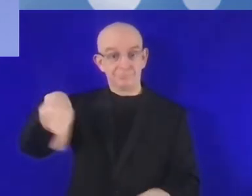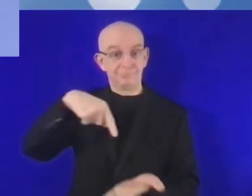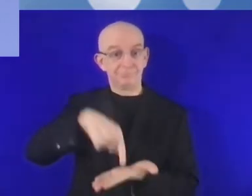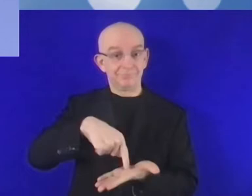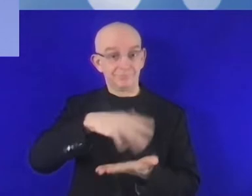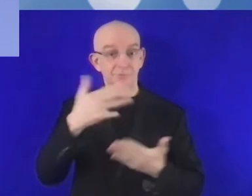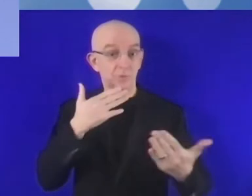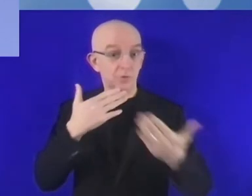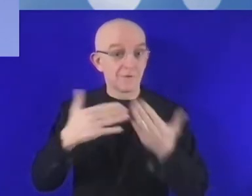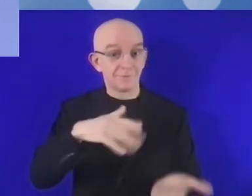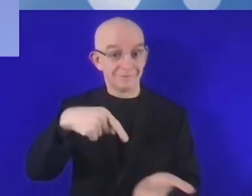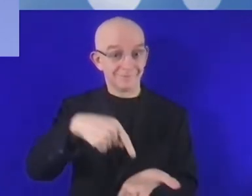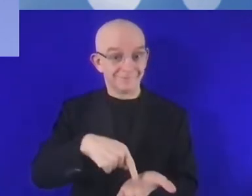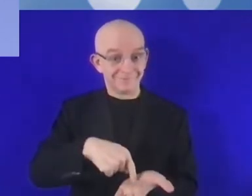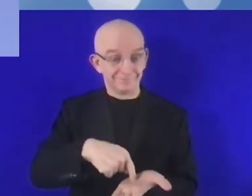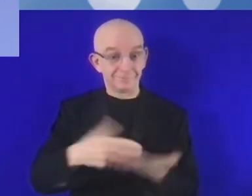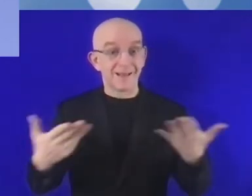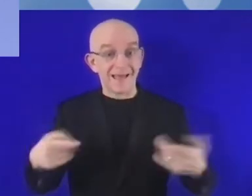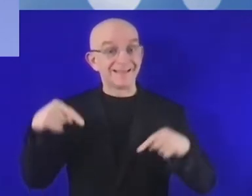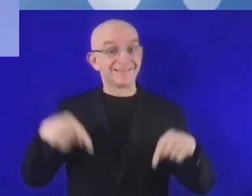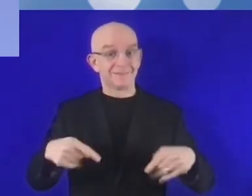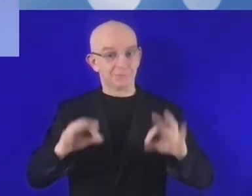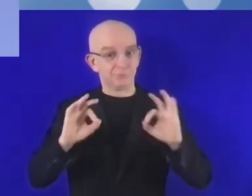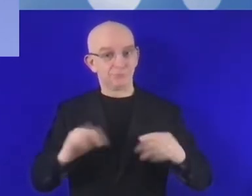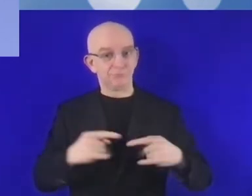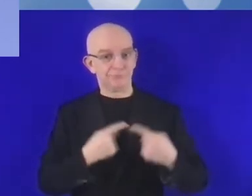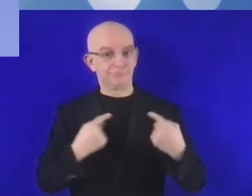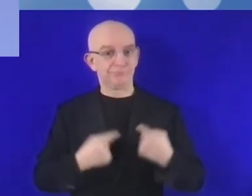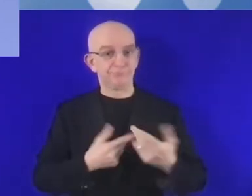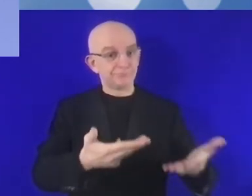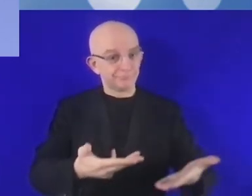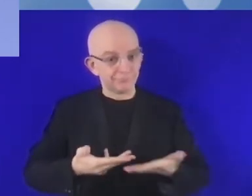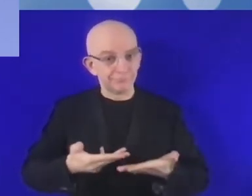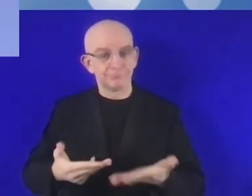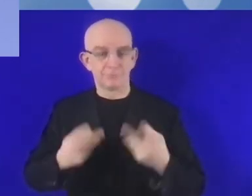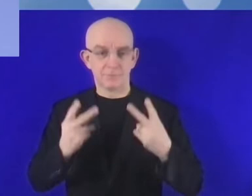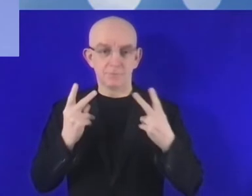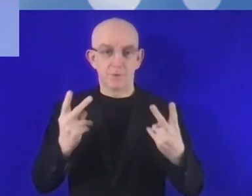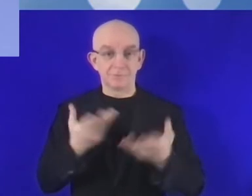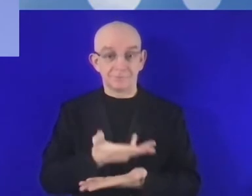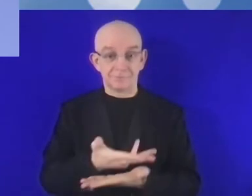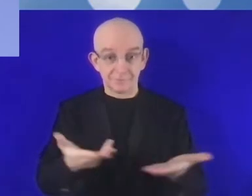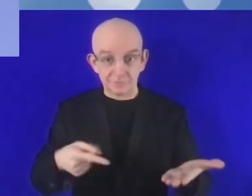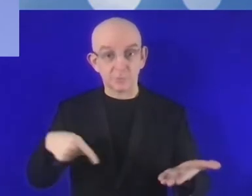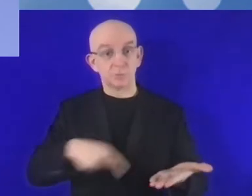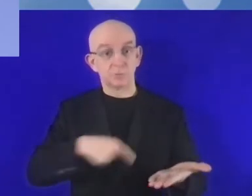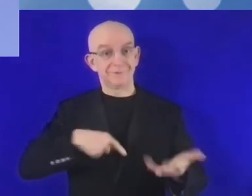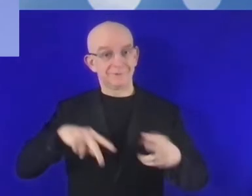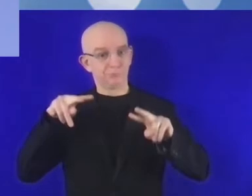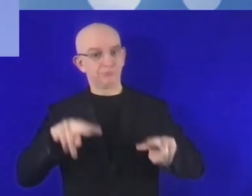كاتوفيتسا، ونحن لنا الشرف أن ننظم هذه القمة